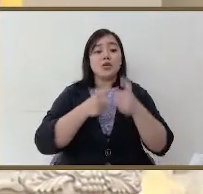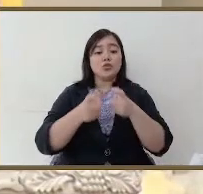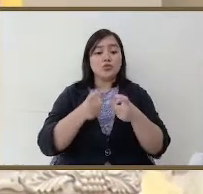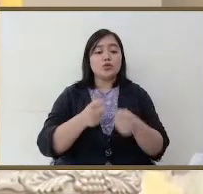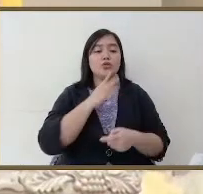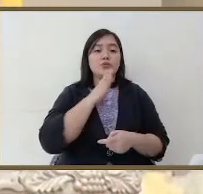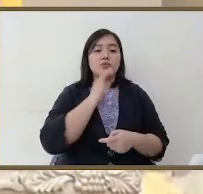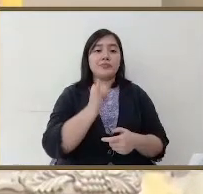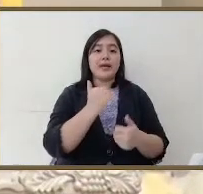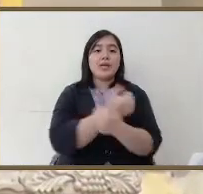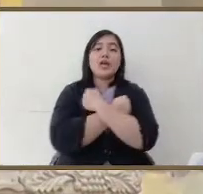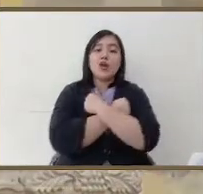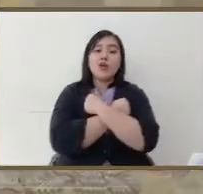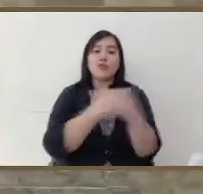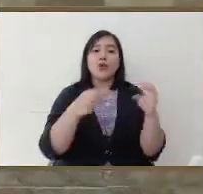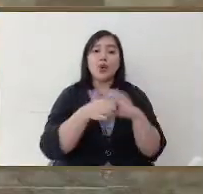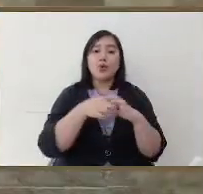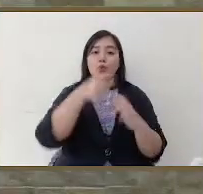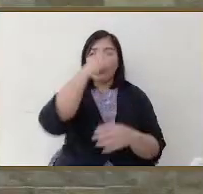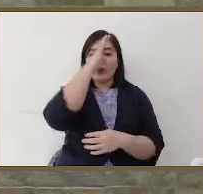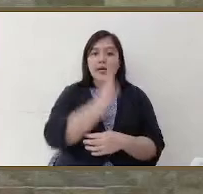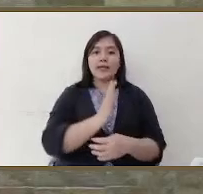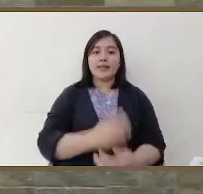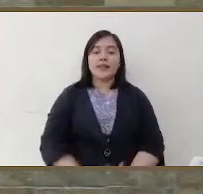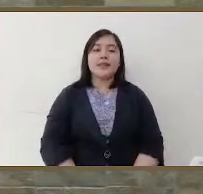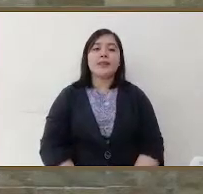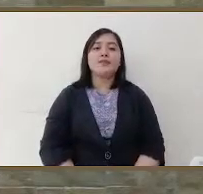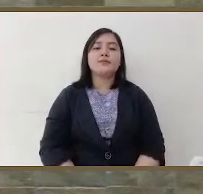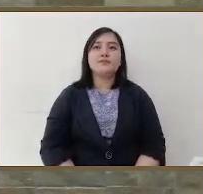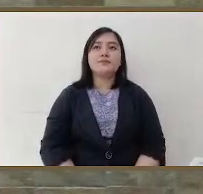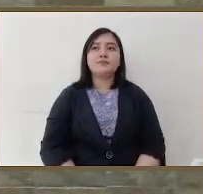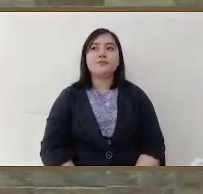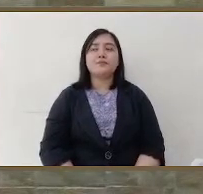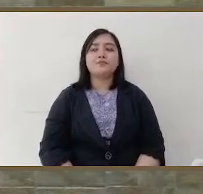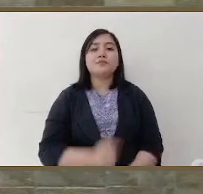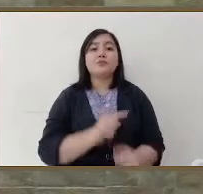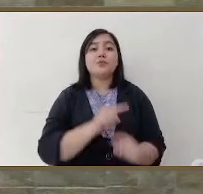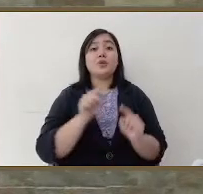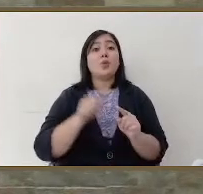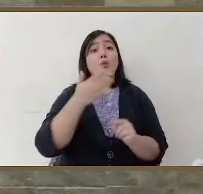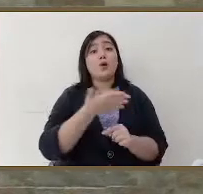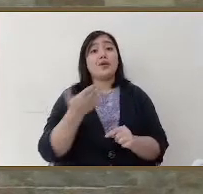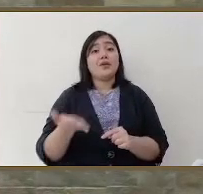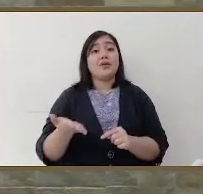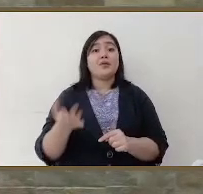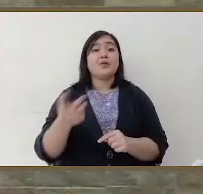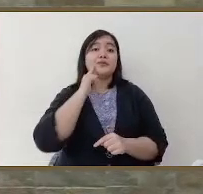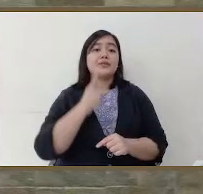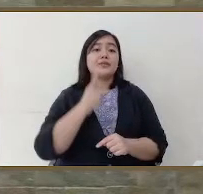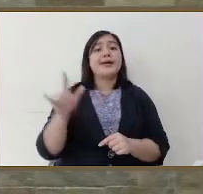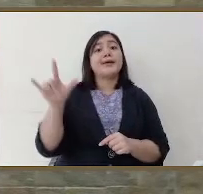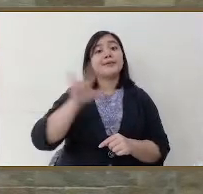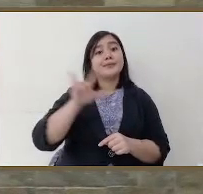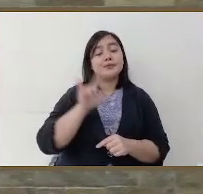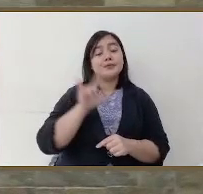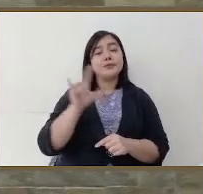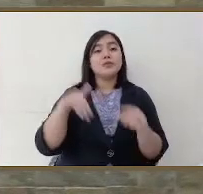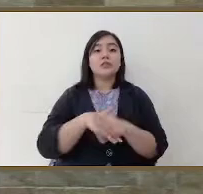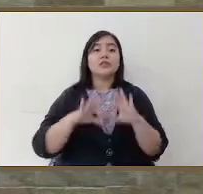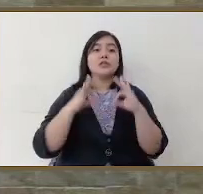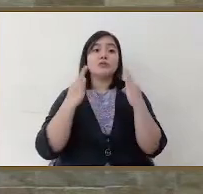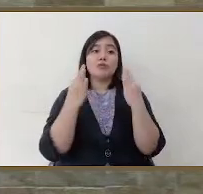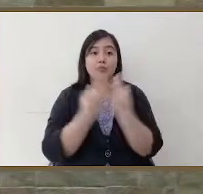done. Kapag ka ang sinasabi niyong love sa loob ng inyong tahanan, sa loob